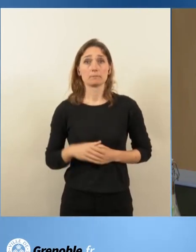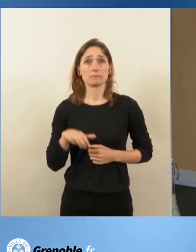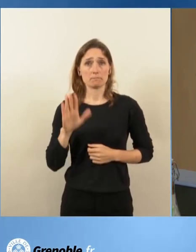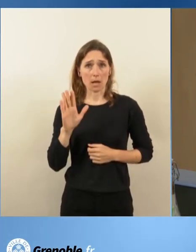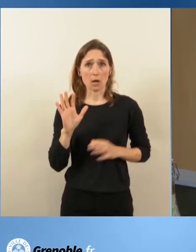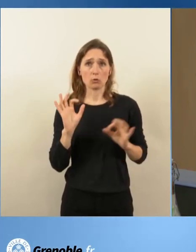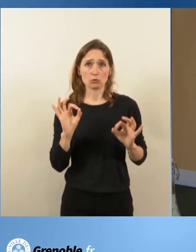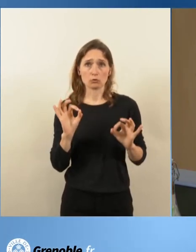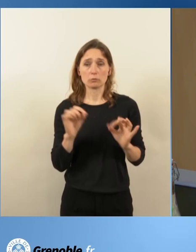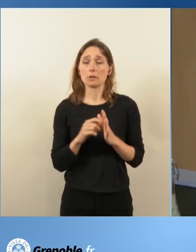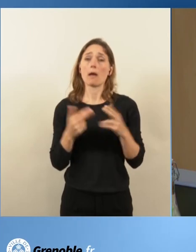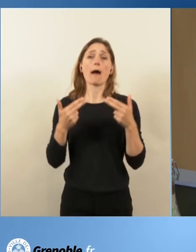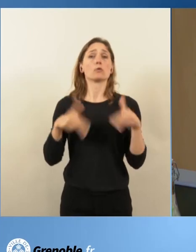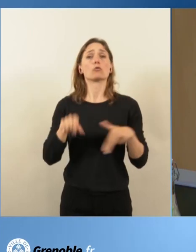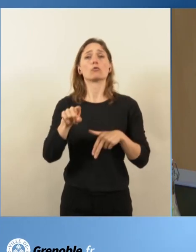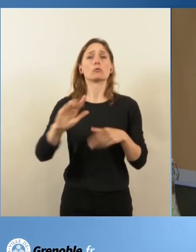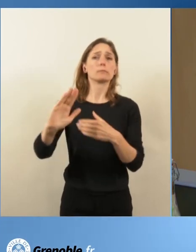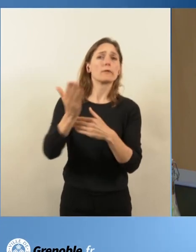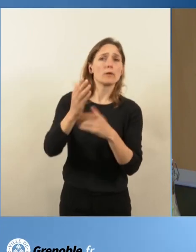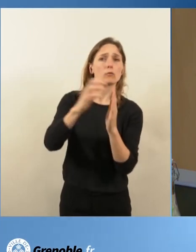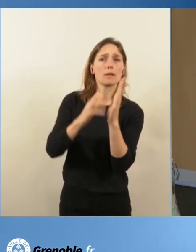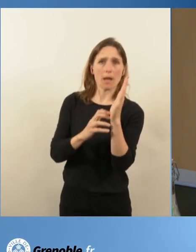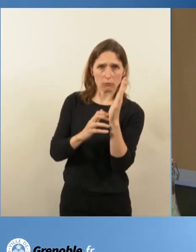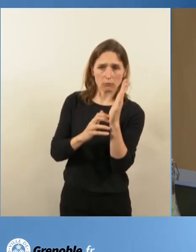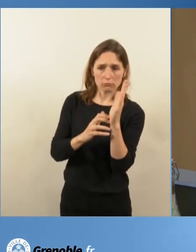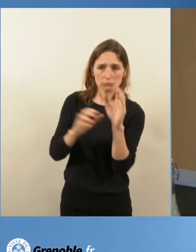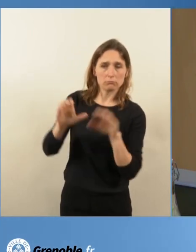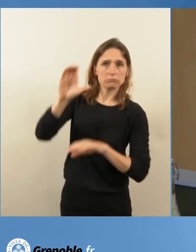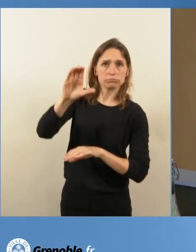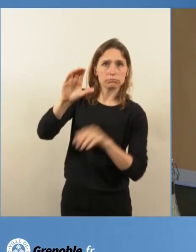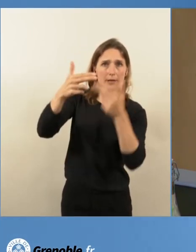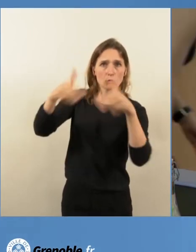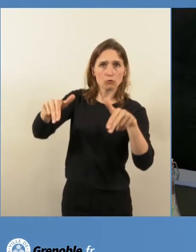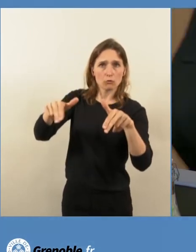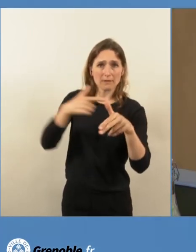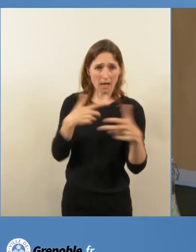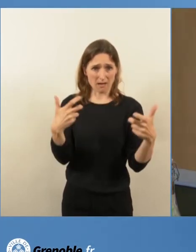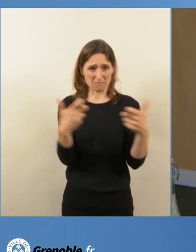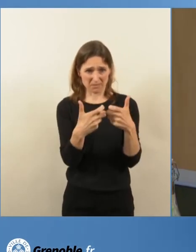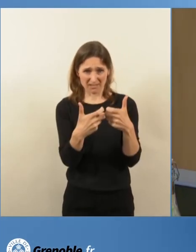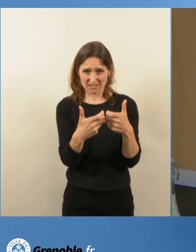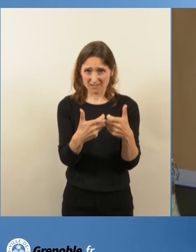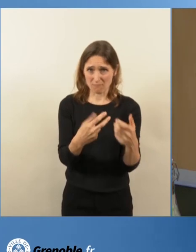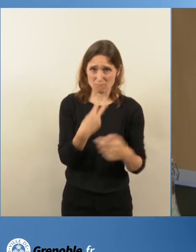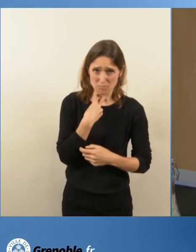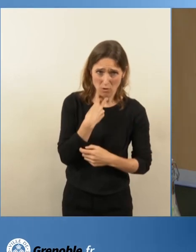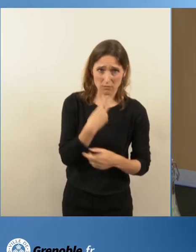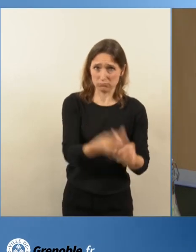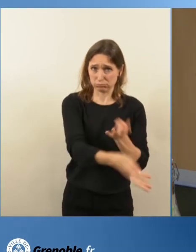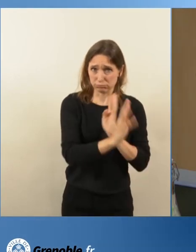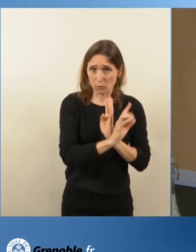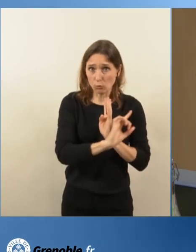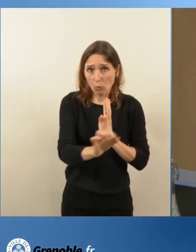précisé dans l'introduction donc de la délibération la tarification n'est pas le seul obstacle à la fréquentation des équipements